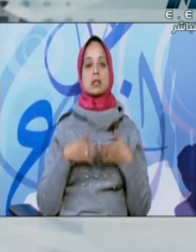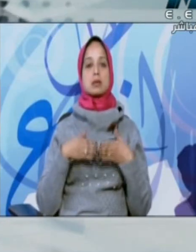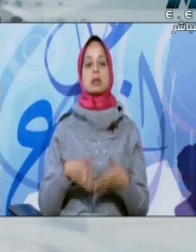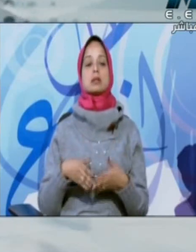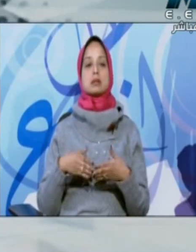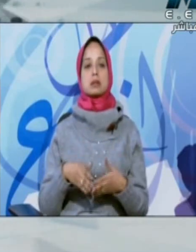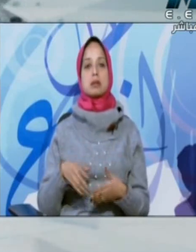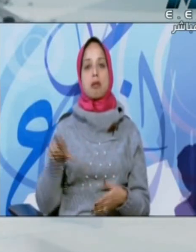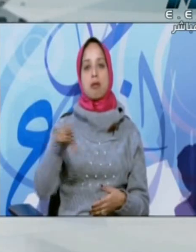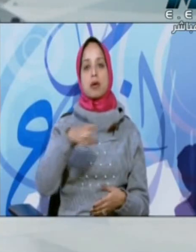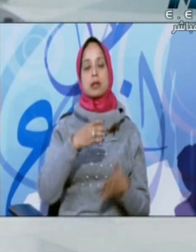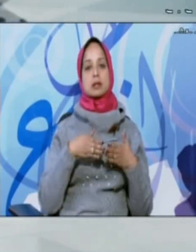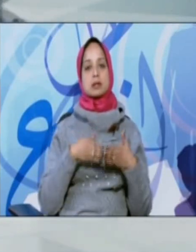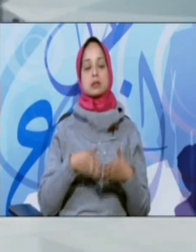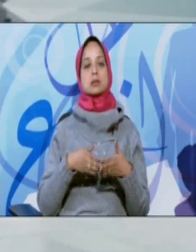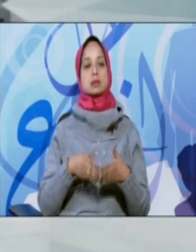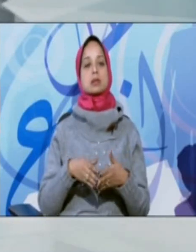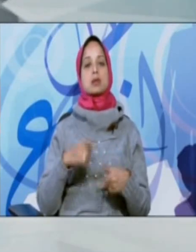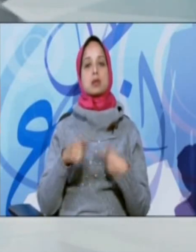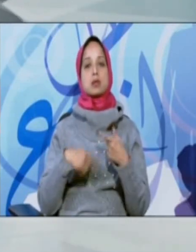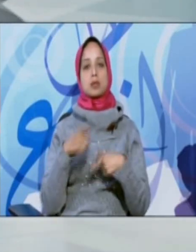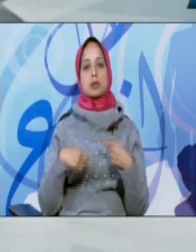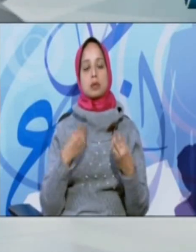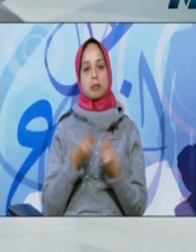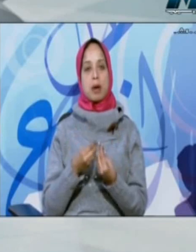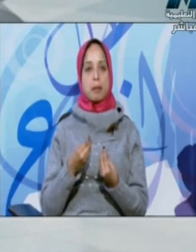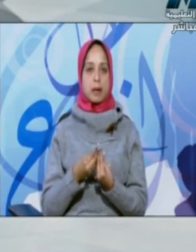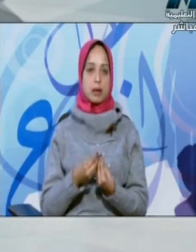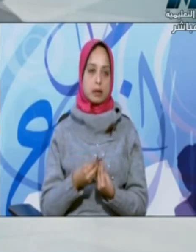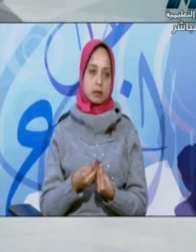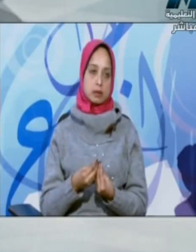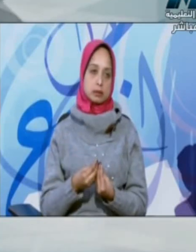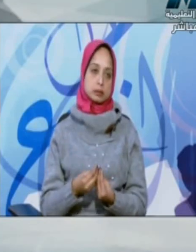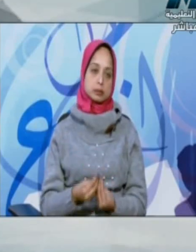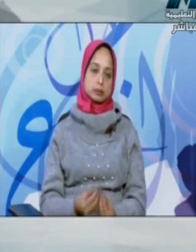طيب نقول مع بعض كده